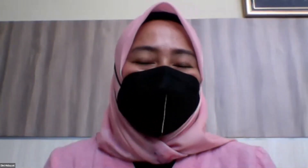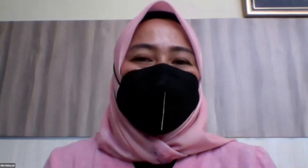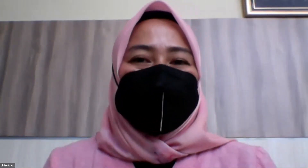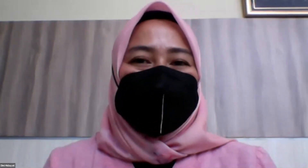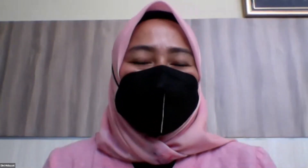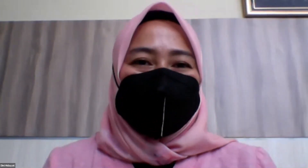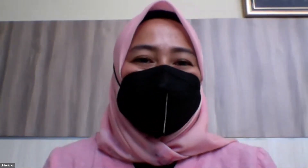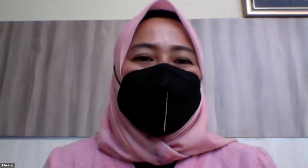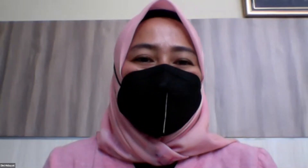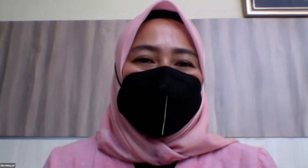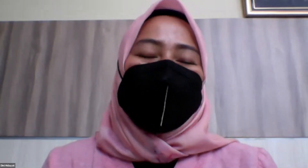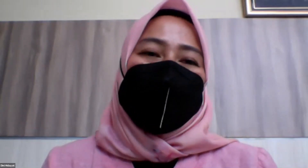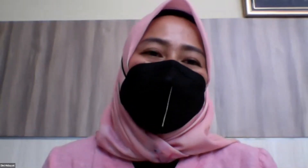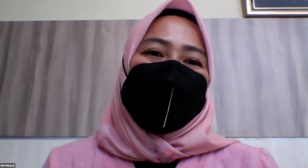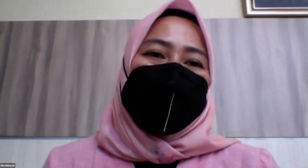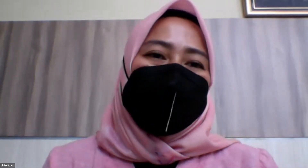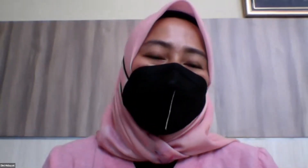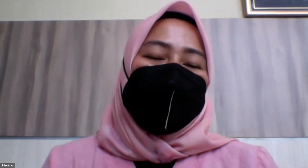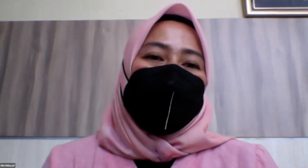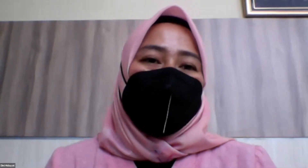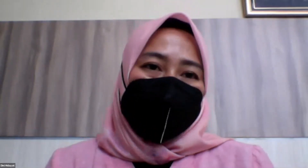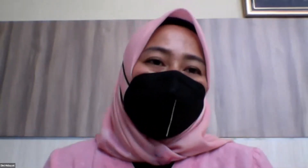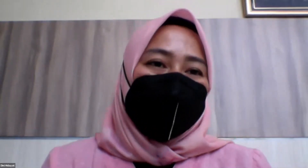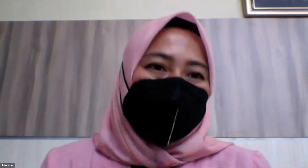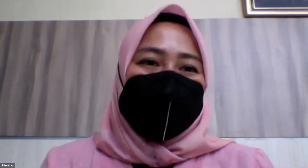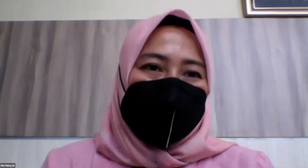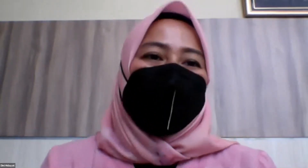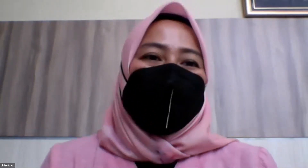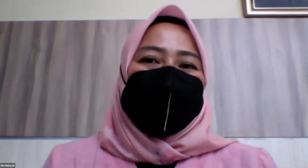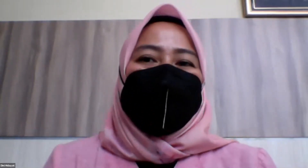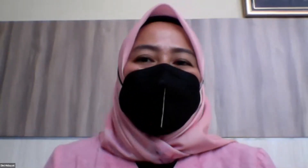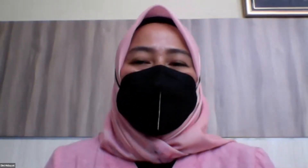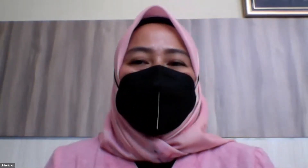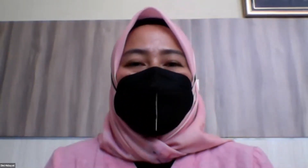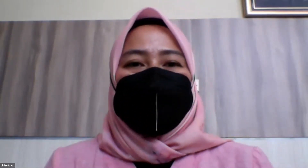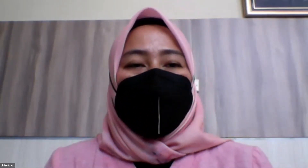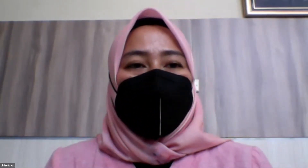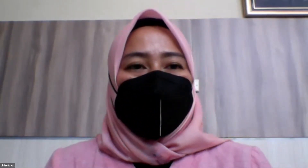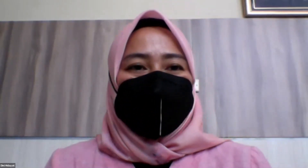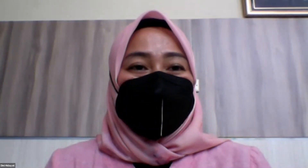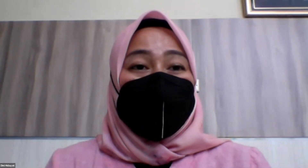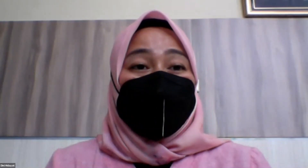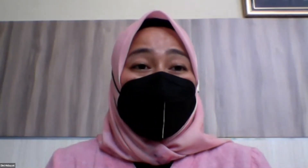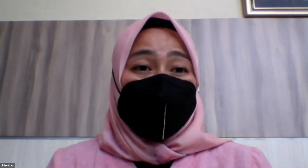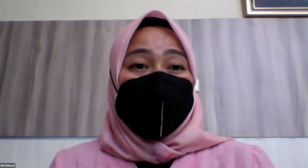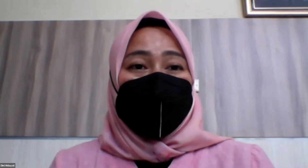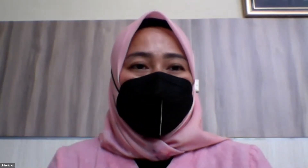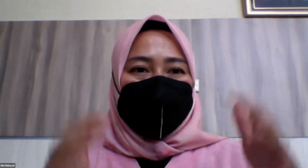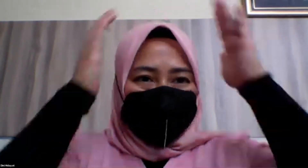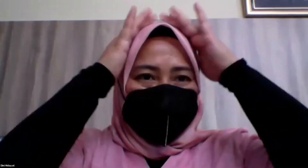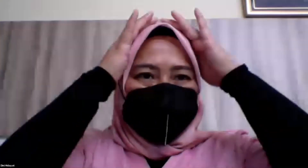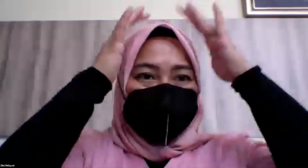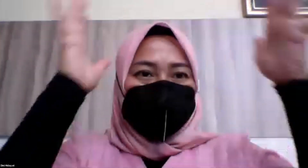bisa memfasilitasi bidan-bidannya dengan menggunakan APD level 3. Tapi mengenai dulu kan pernah ada